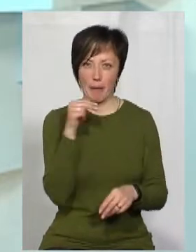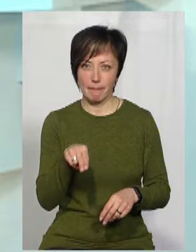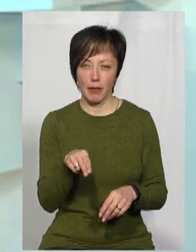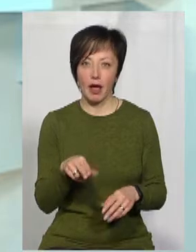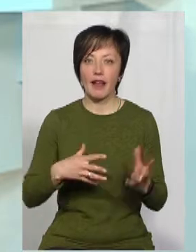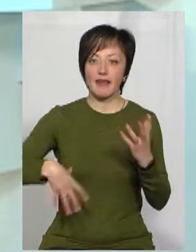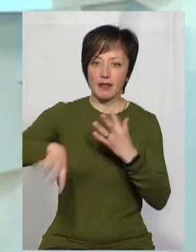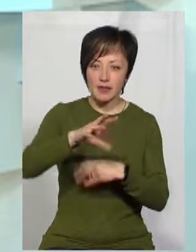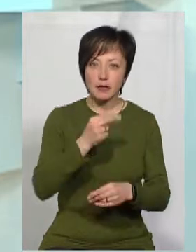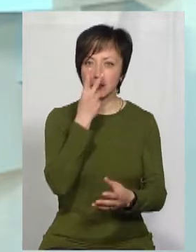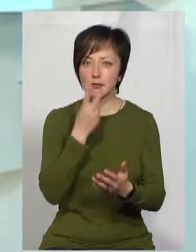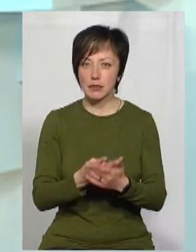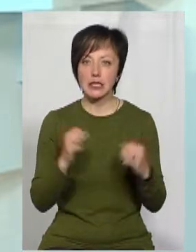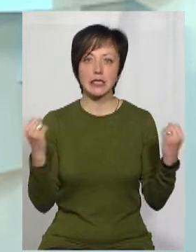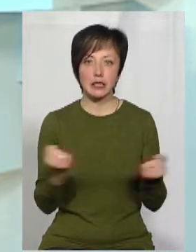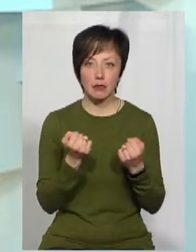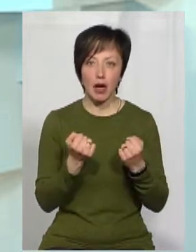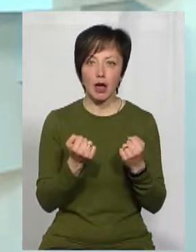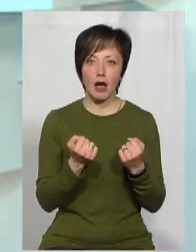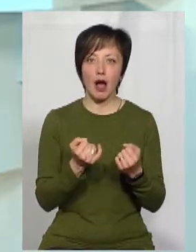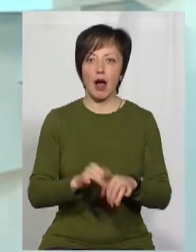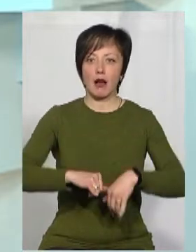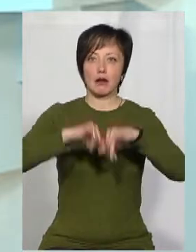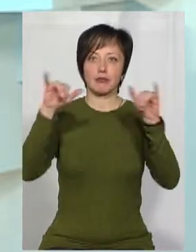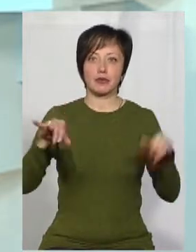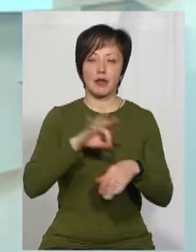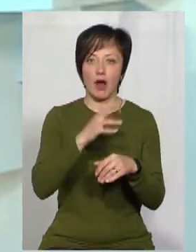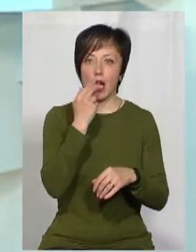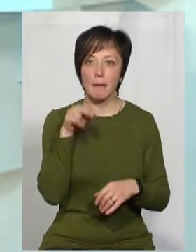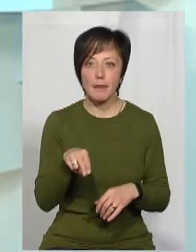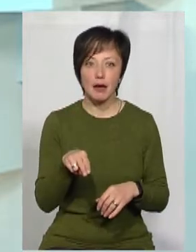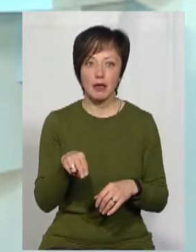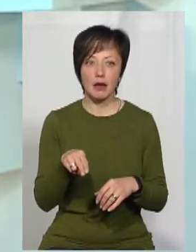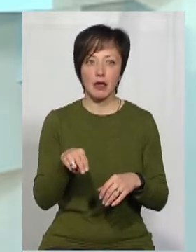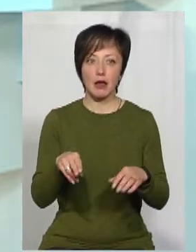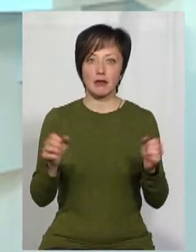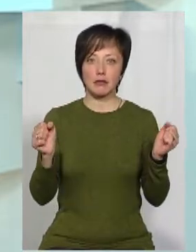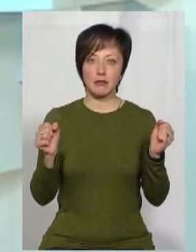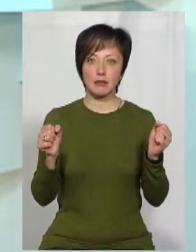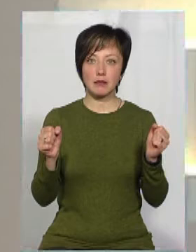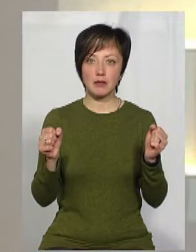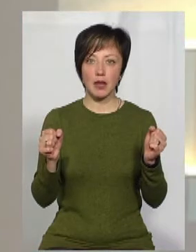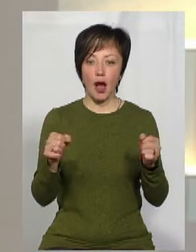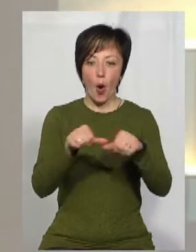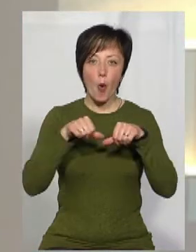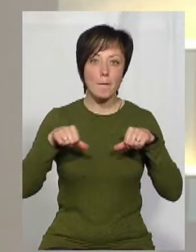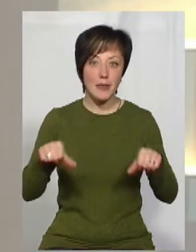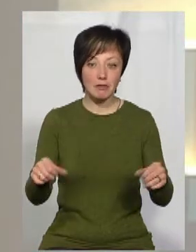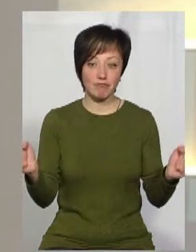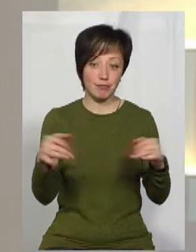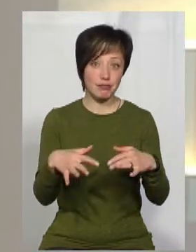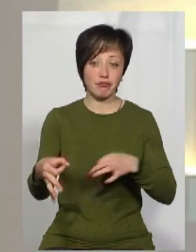От ми всі з вами спостерігаємо зиму. Йде ріст захворюваності на грип, збирається місцева комісія та